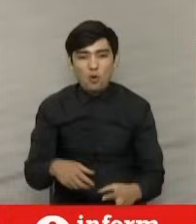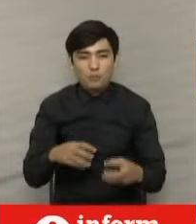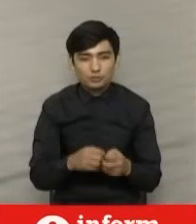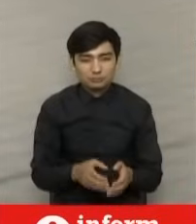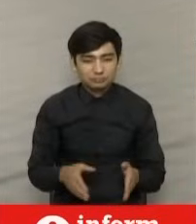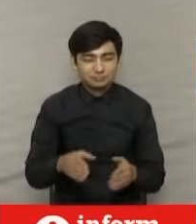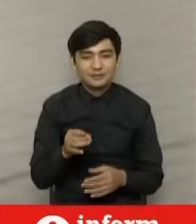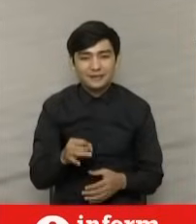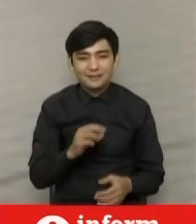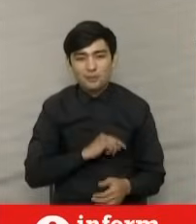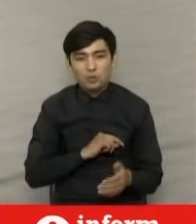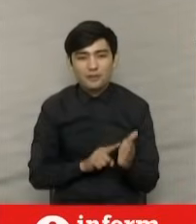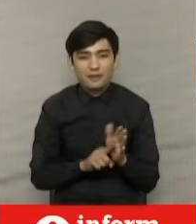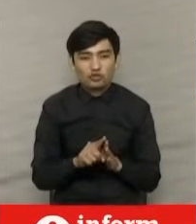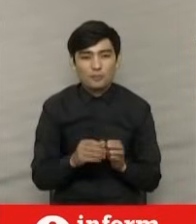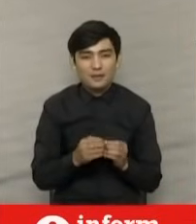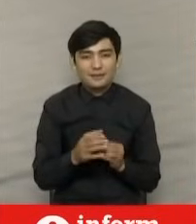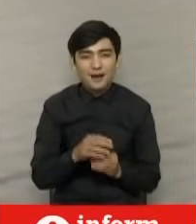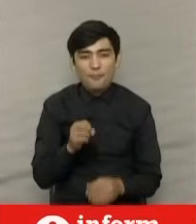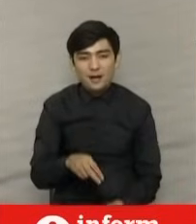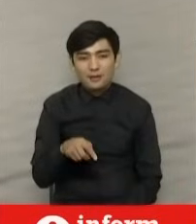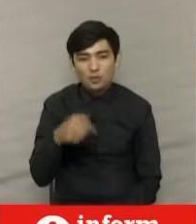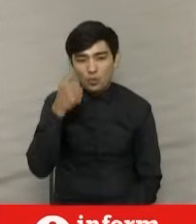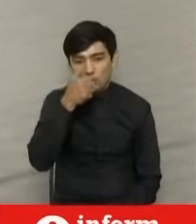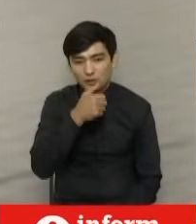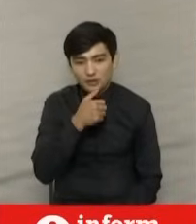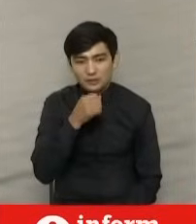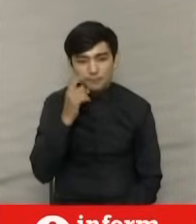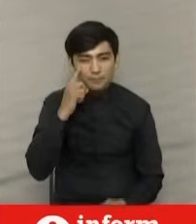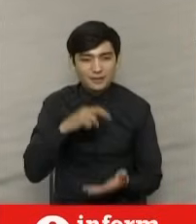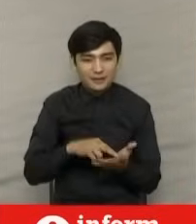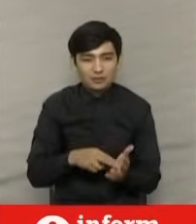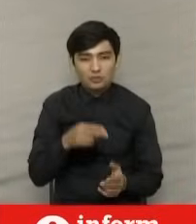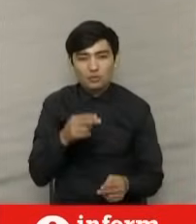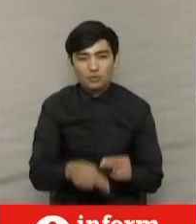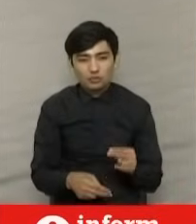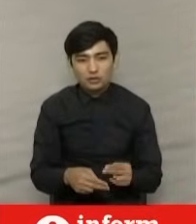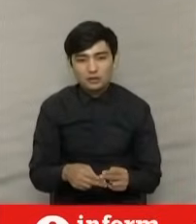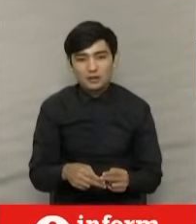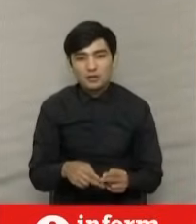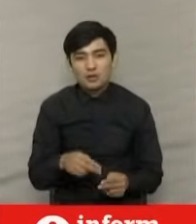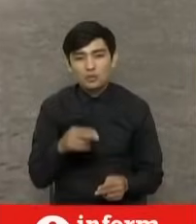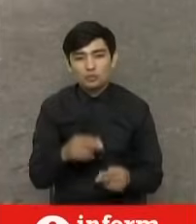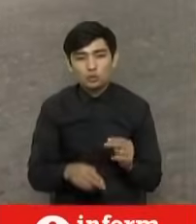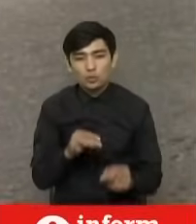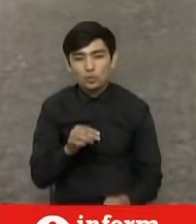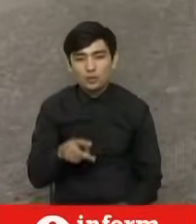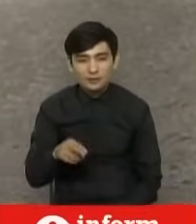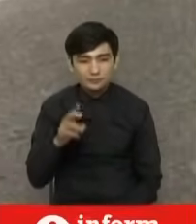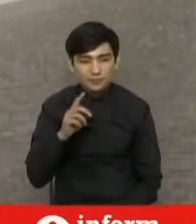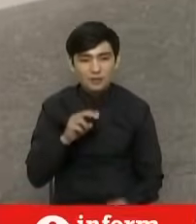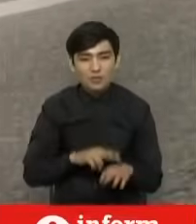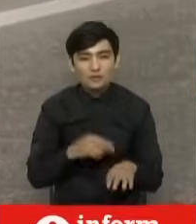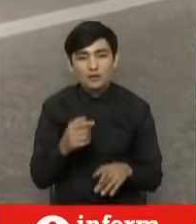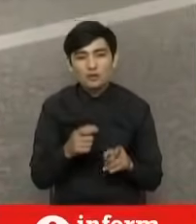начаты 15 апреля текущего года. Планируется завершить в конце июня. По словам